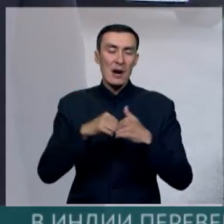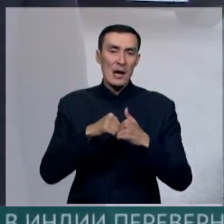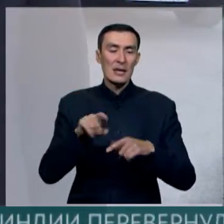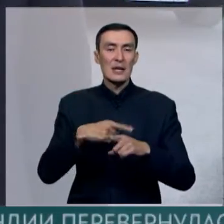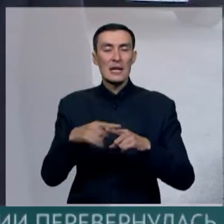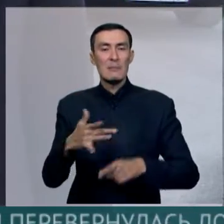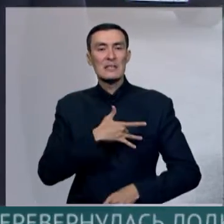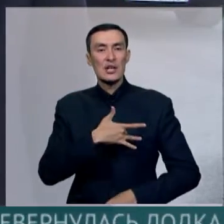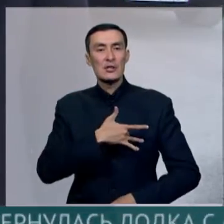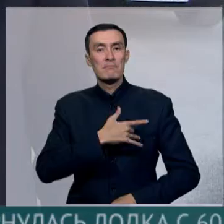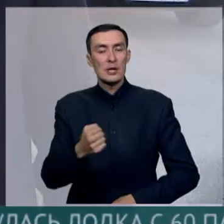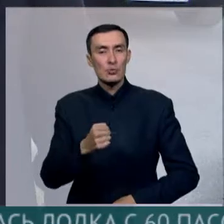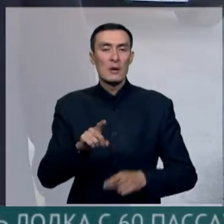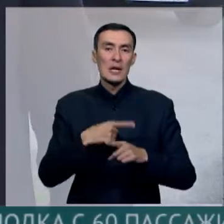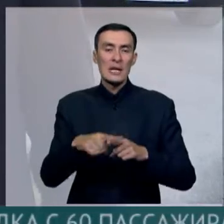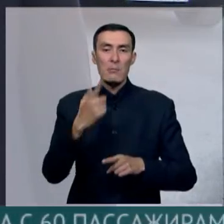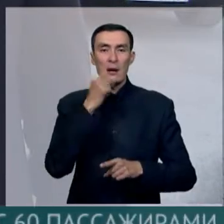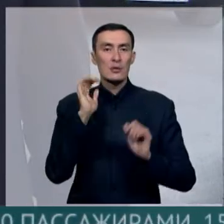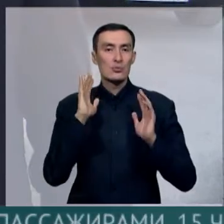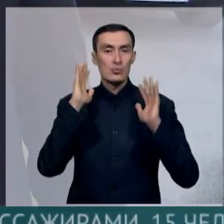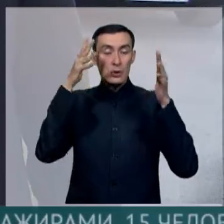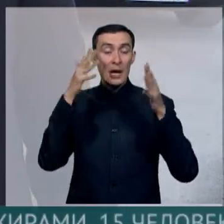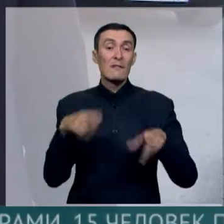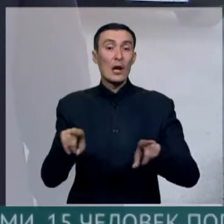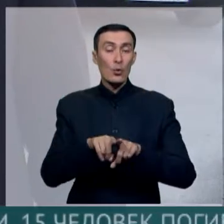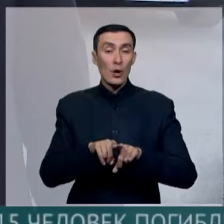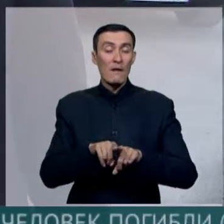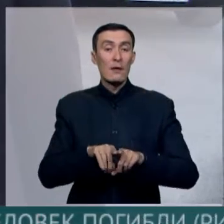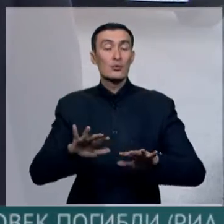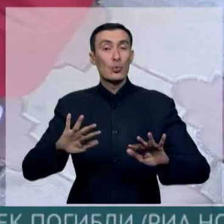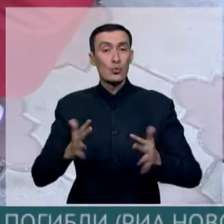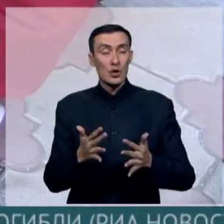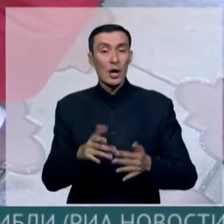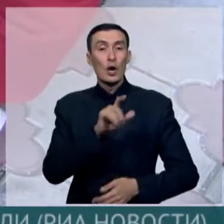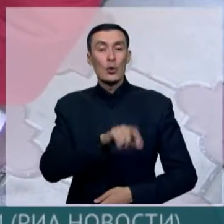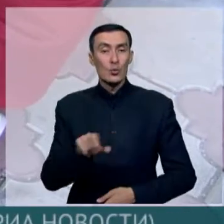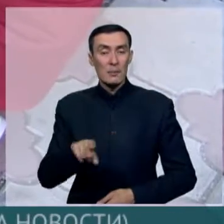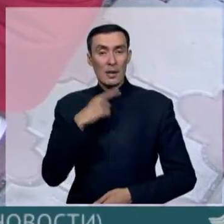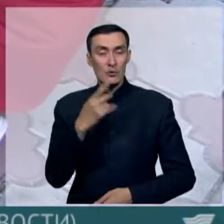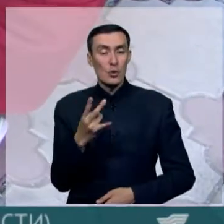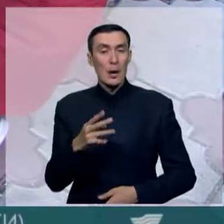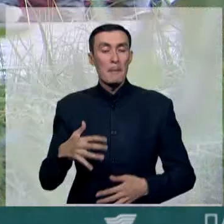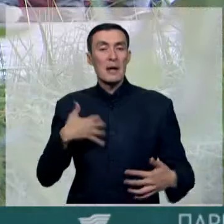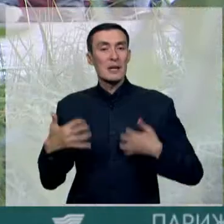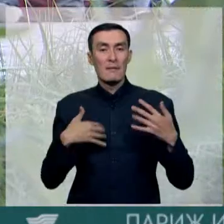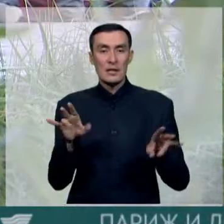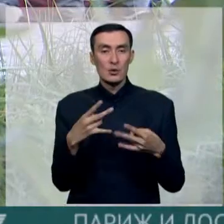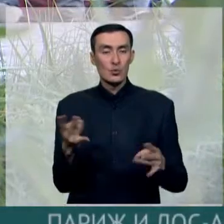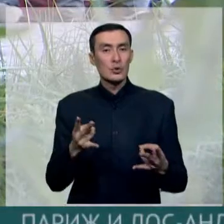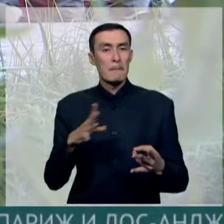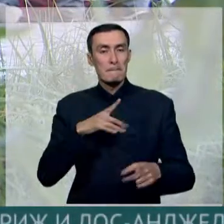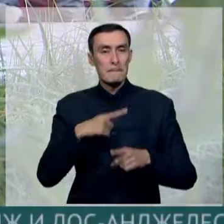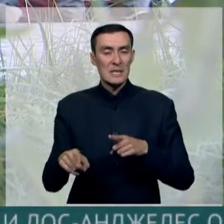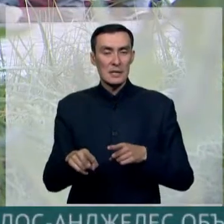либо сердечный приступ или инсульт. В таких случаях врачи призывают не поддаваться панике, действовать быстро